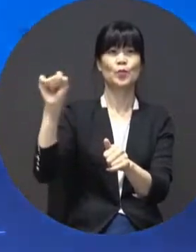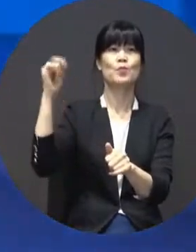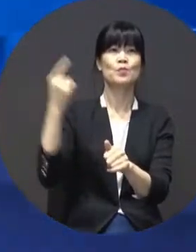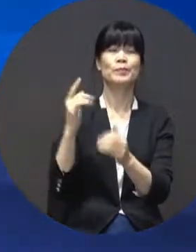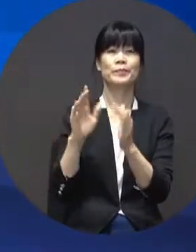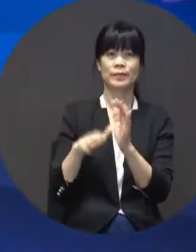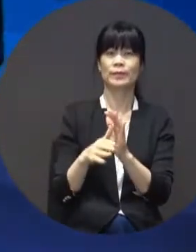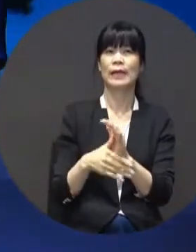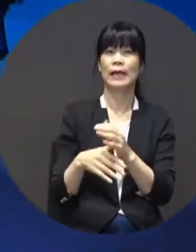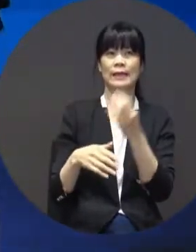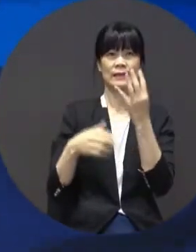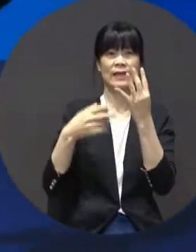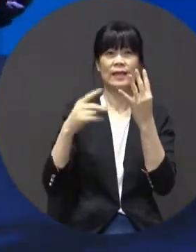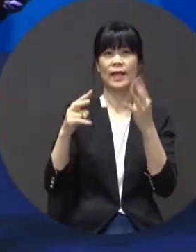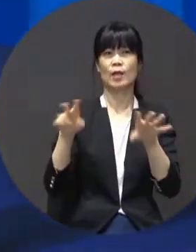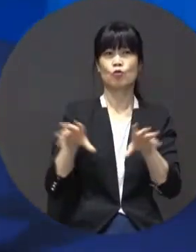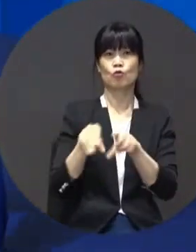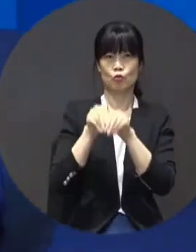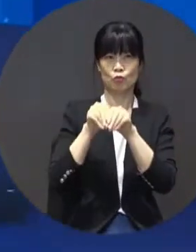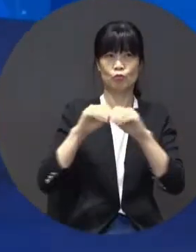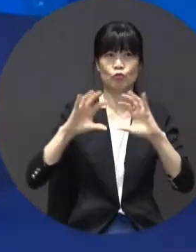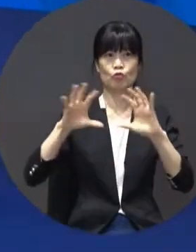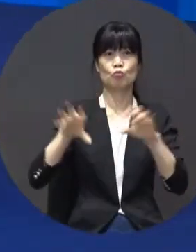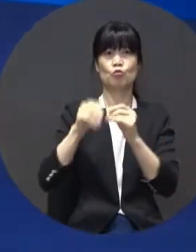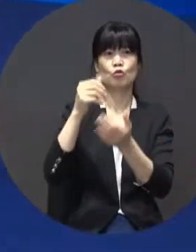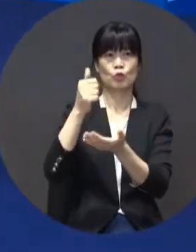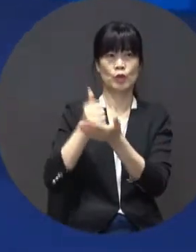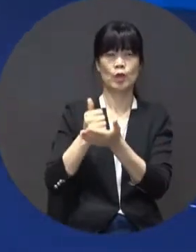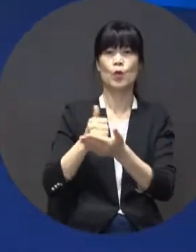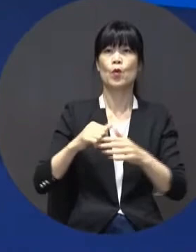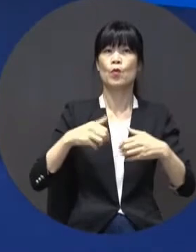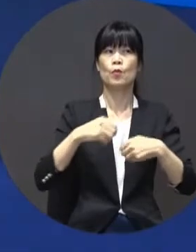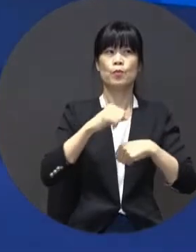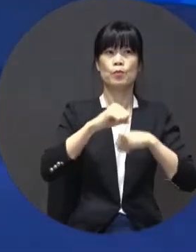제46대 국무총리를 지내셨고요. 민주당 대표를 지내셨습니다.